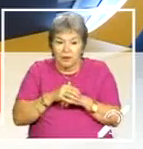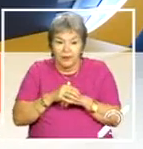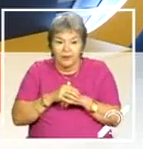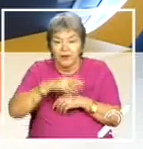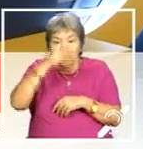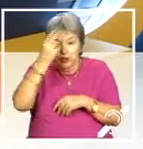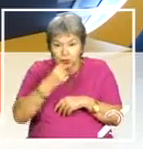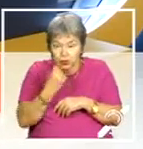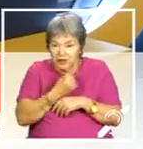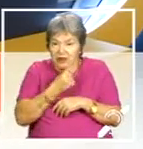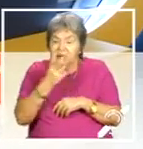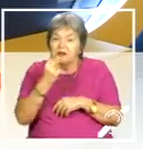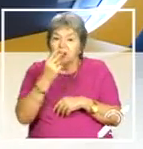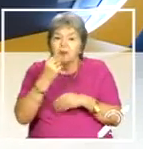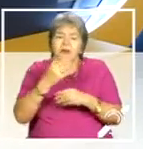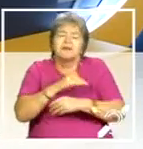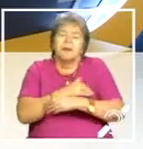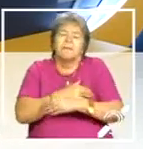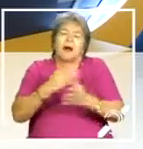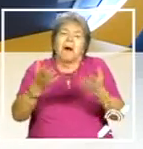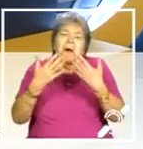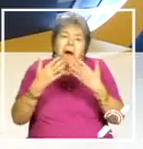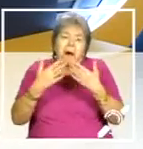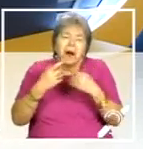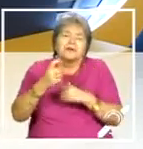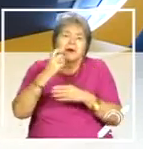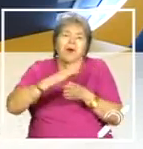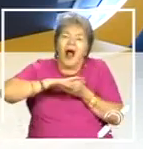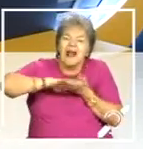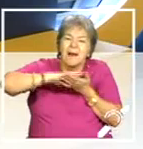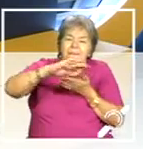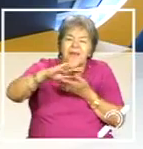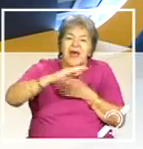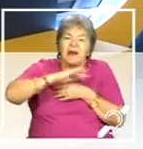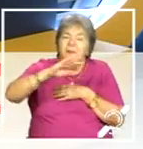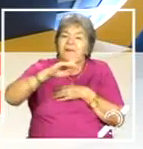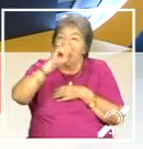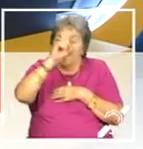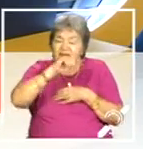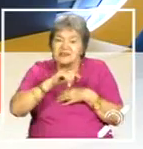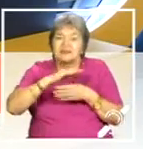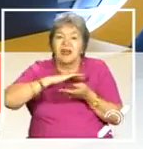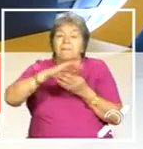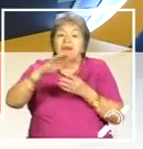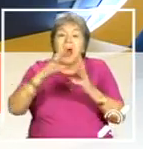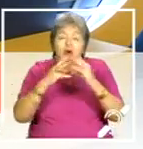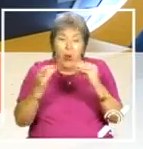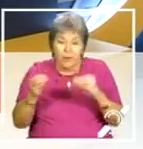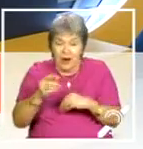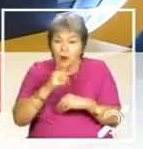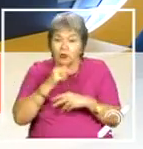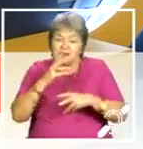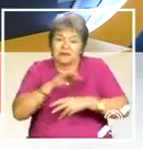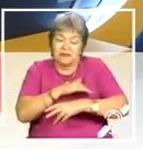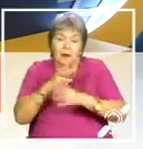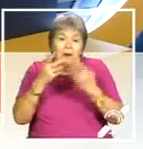Duminică deja vorbim de o vreme caniculară în zonele de câmpie, în Câmpia de Vest și în Câmpia Română, unde se vor